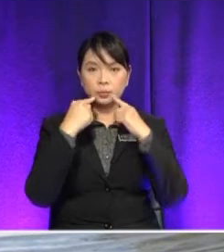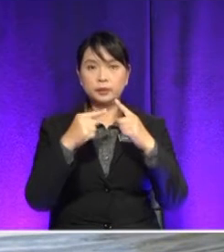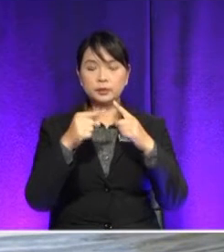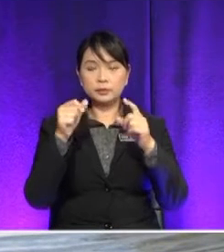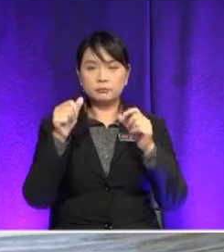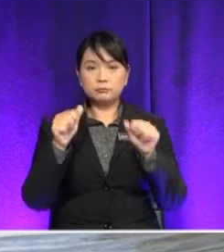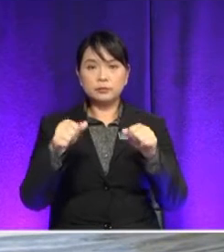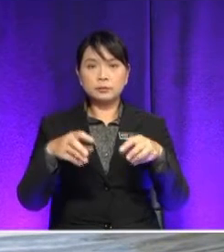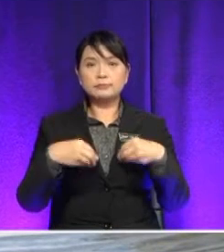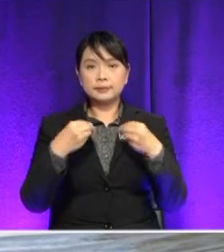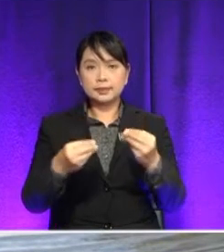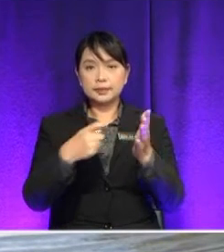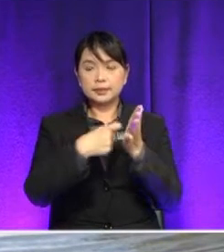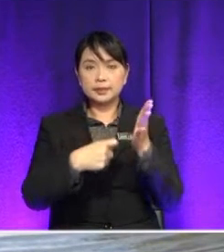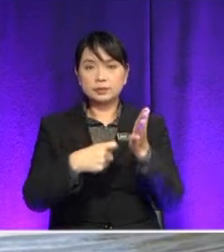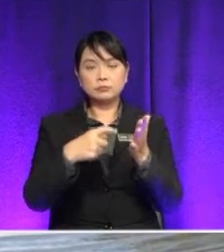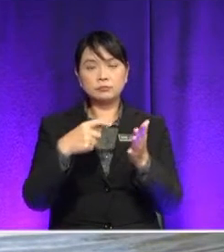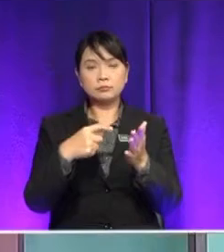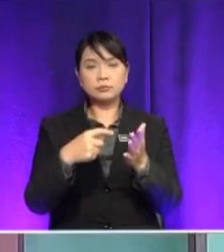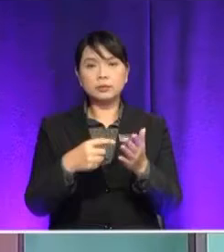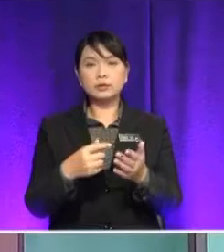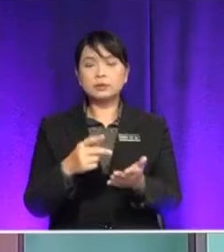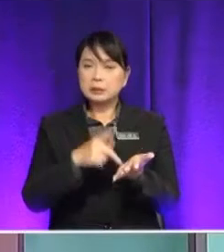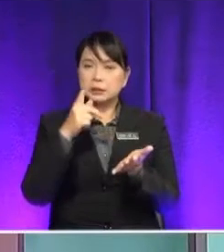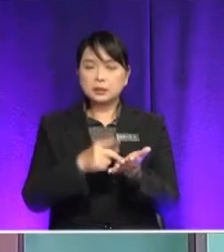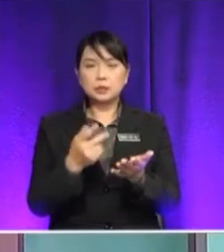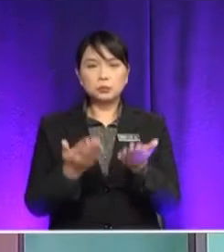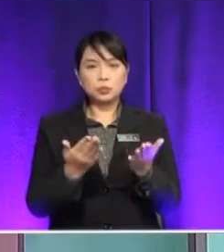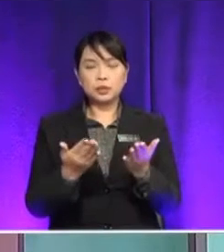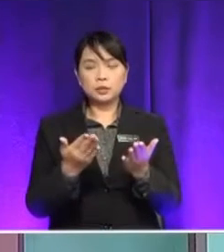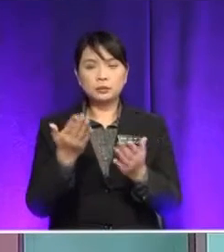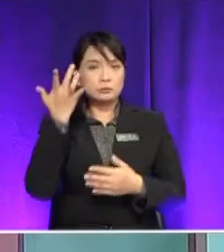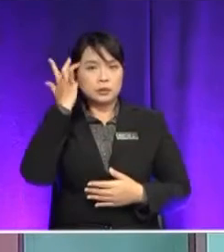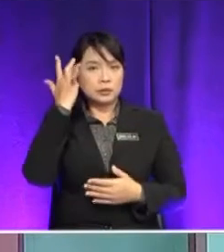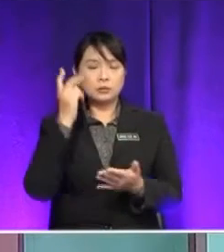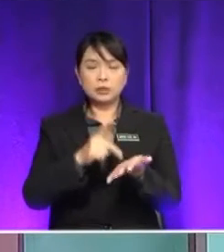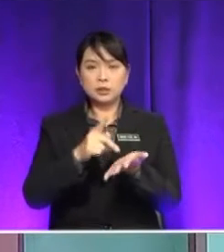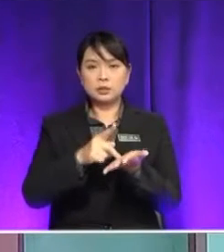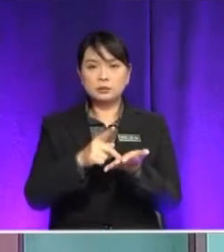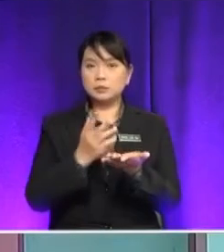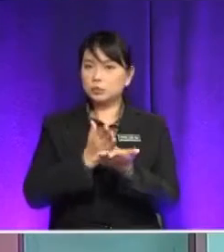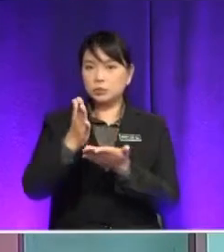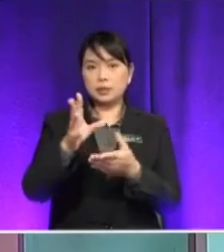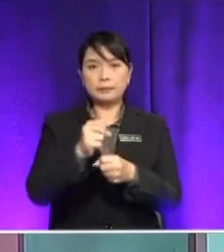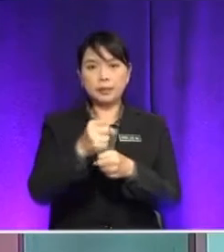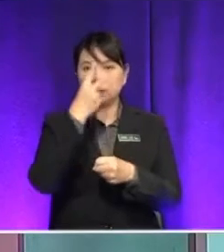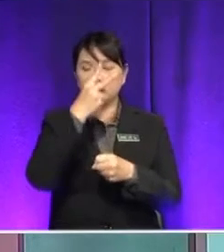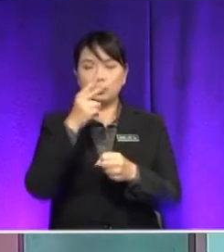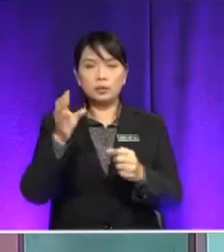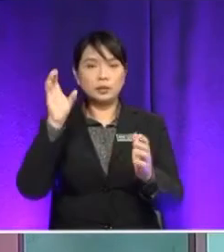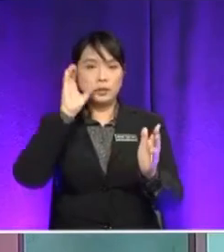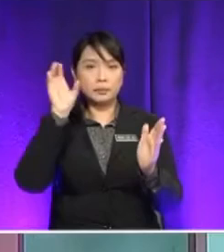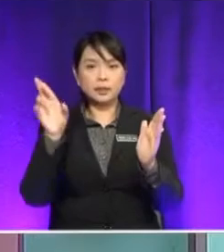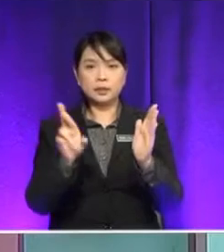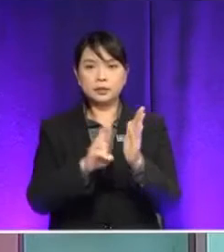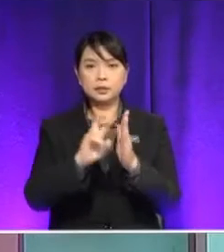ketidak kadang-kadang murid kita Hai adek yang coba pendaki ke situ sambil j2ooh